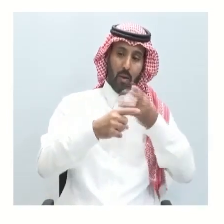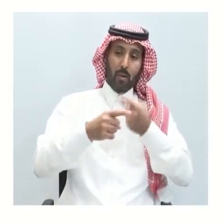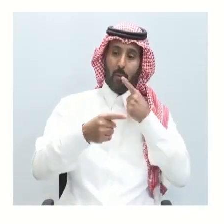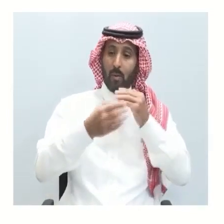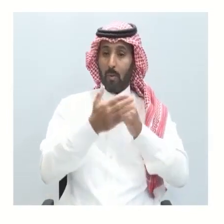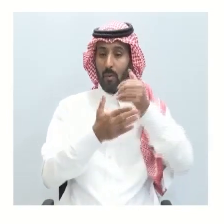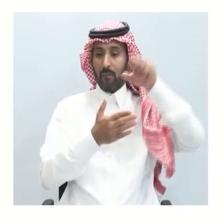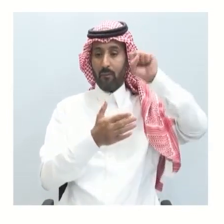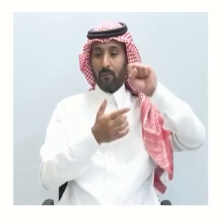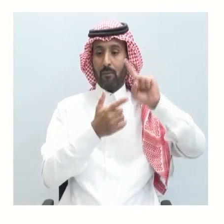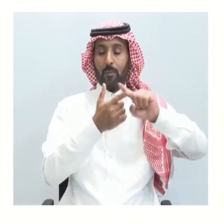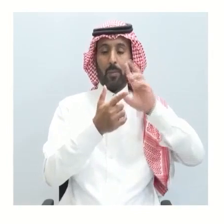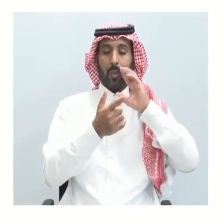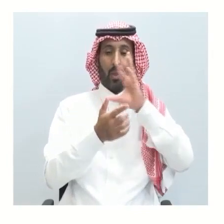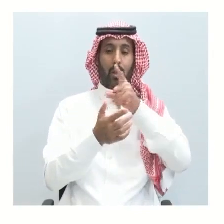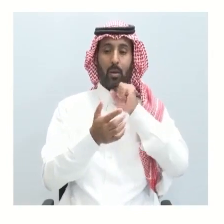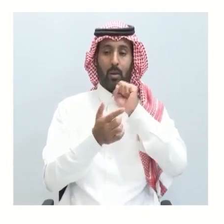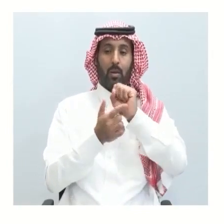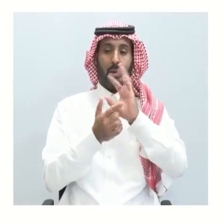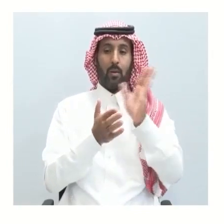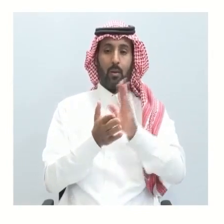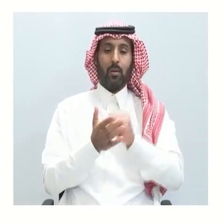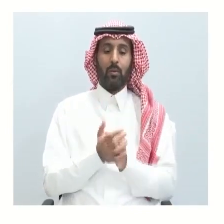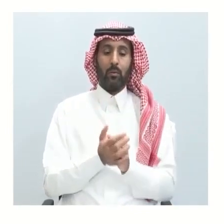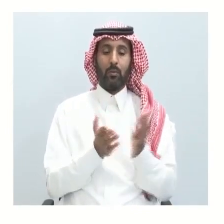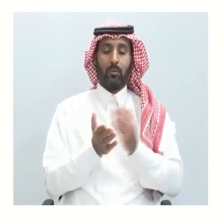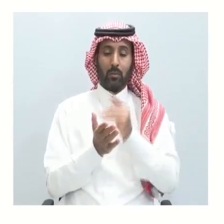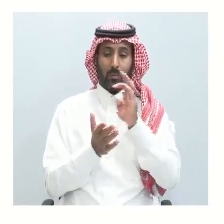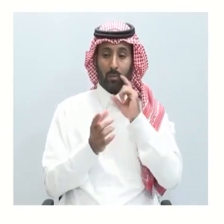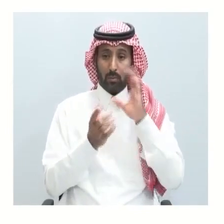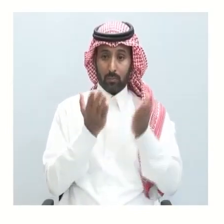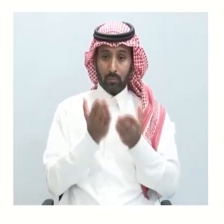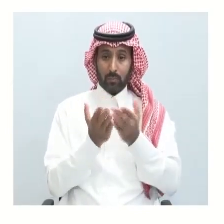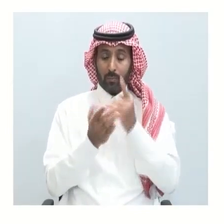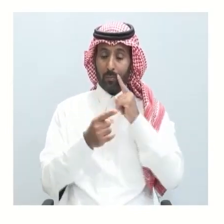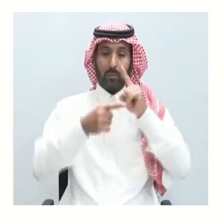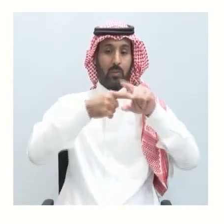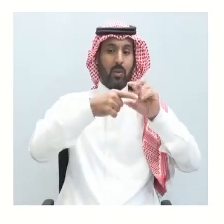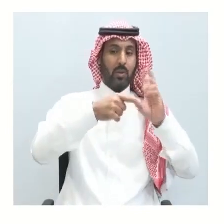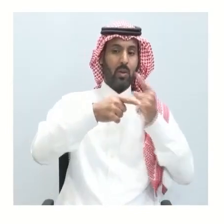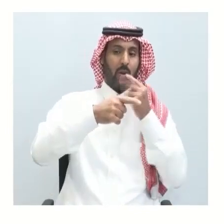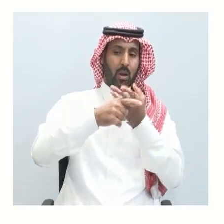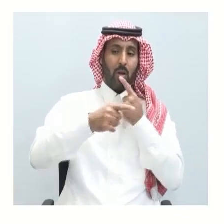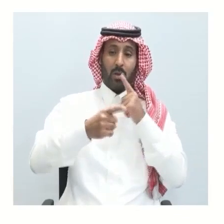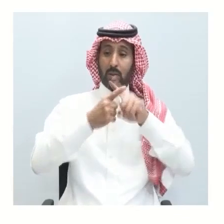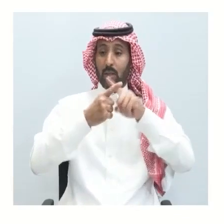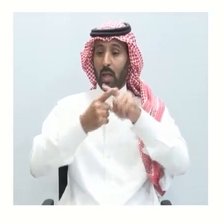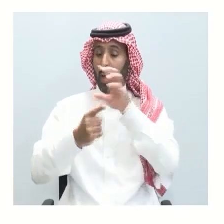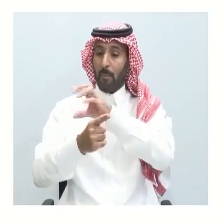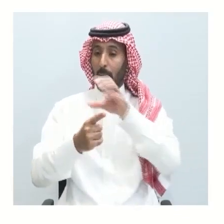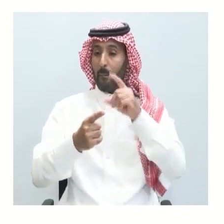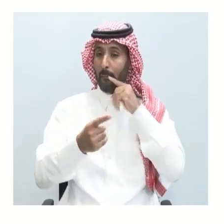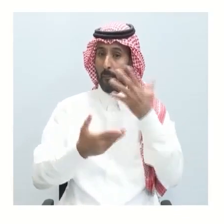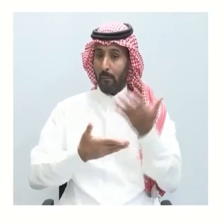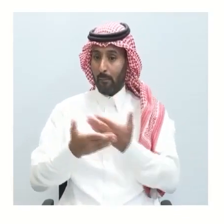مرفوعة للأسس، وهي المعاملات الخاصة في المعادلة الموزونة، مقسومة على حاصل ضرب تراكيز المواد